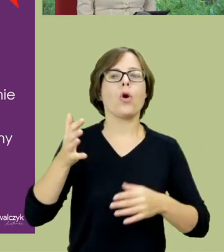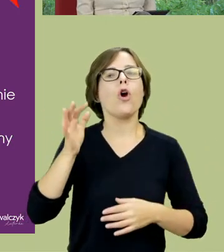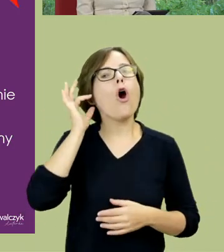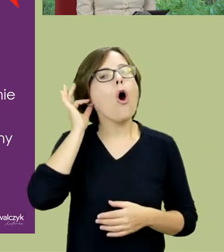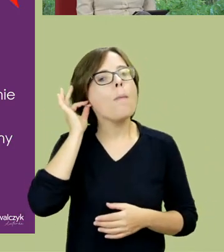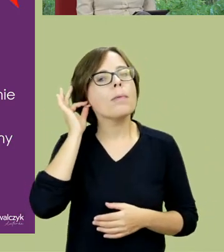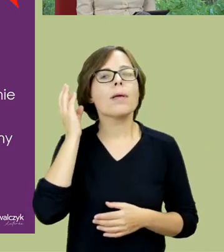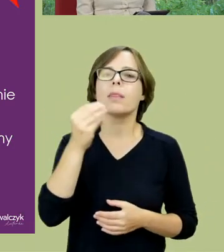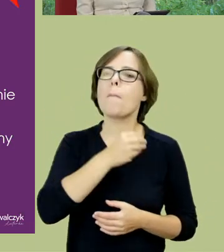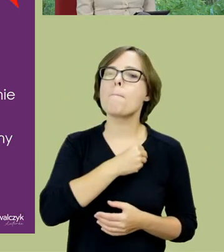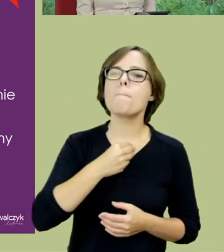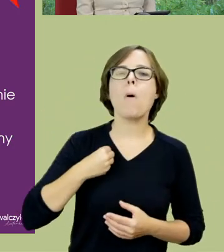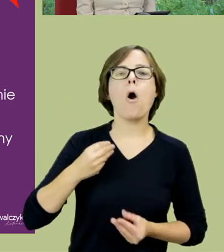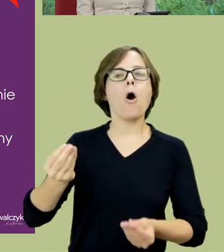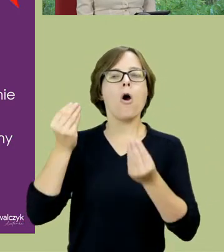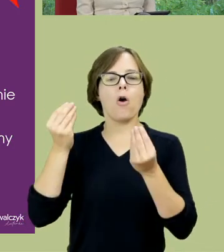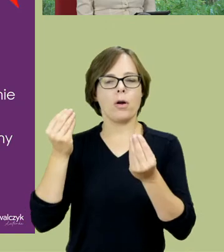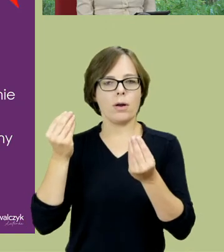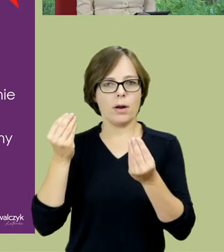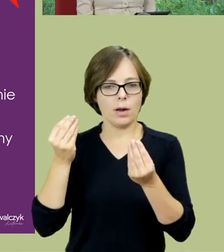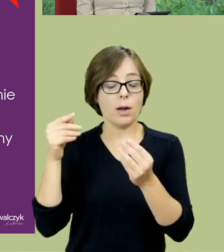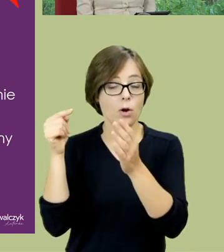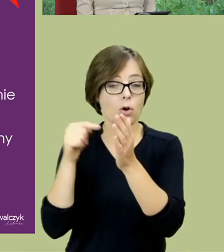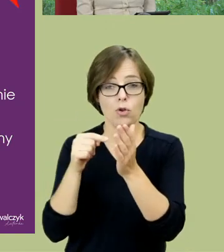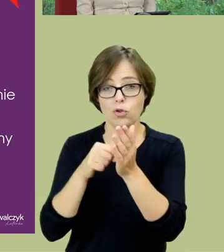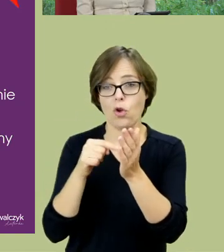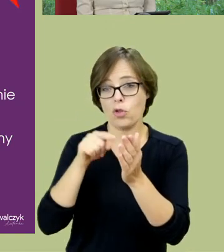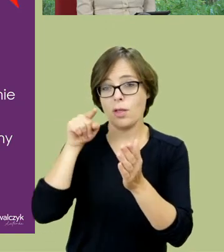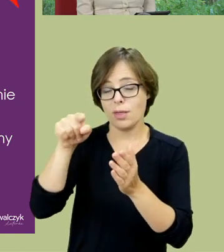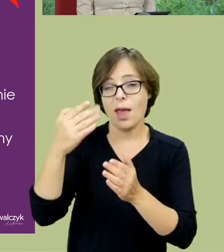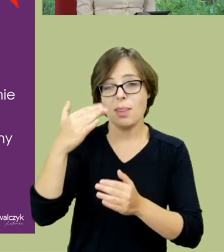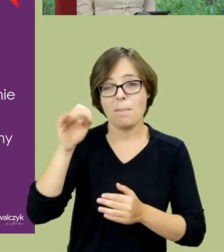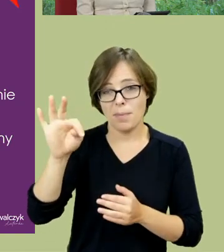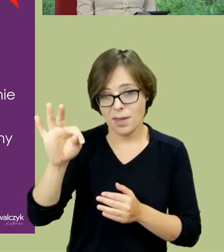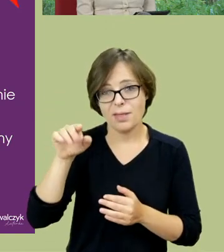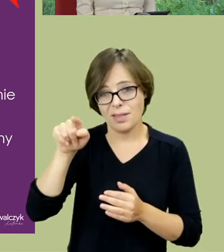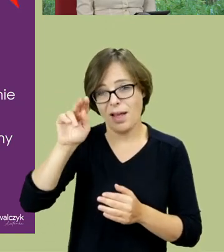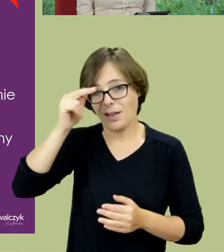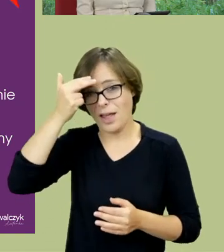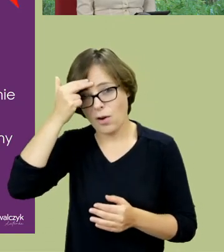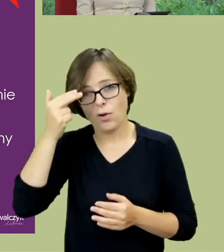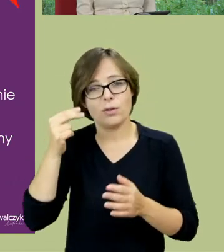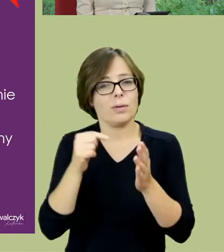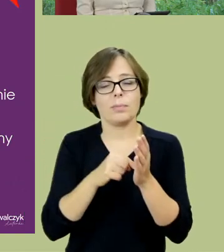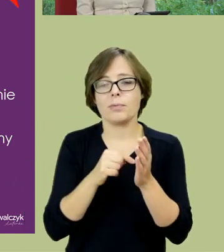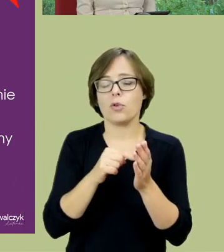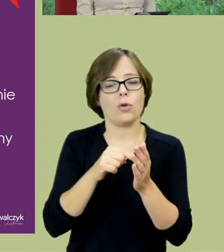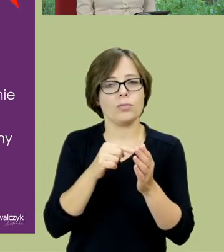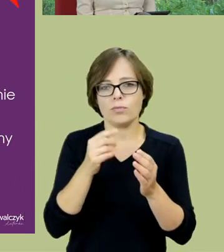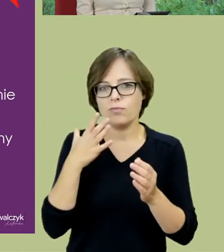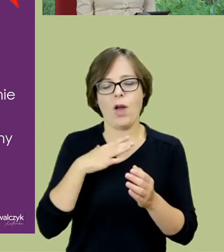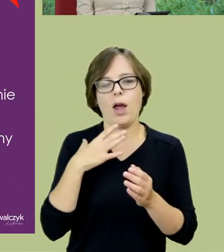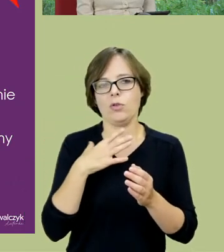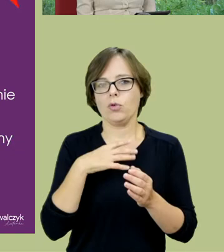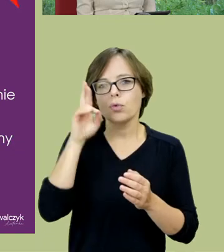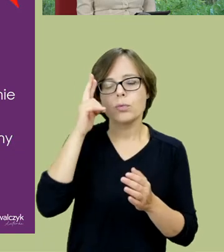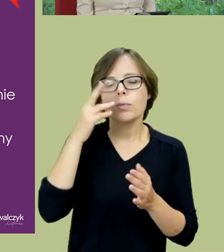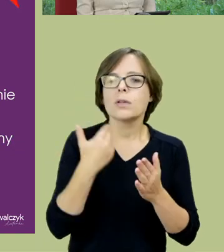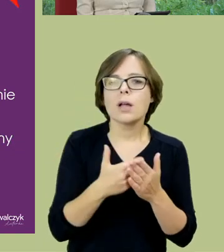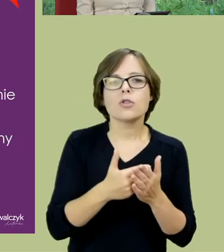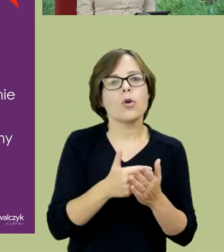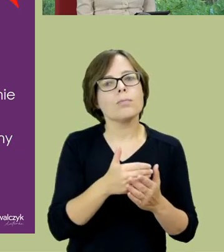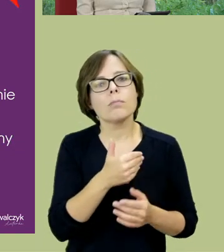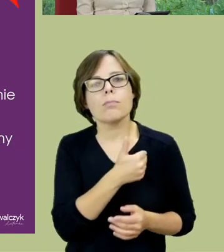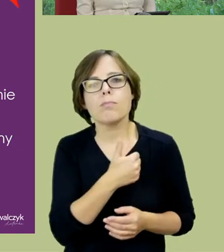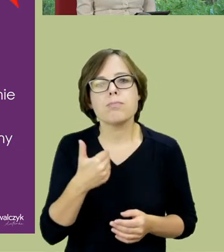się wydaje kluczowa dla zrozumienia w ogóle fenomenu zaangażowania Polaków